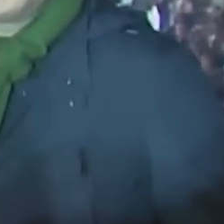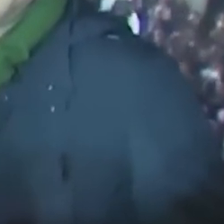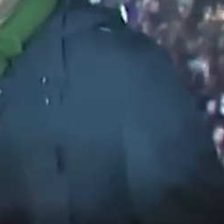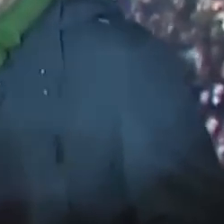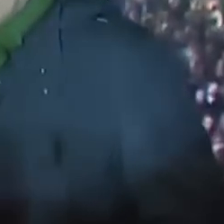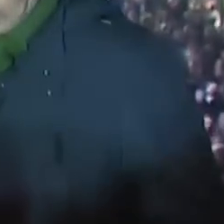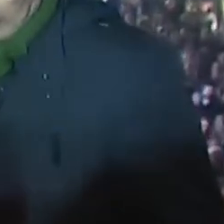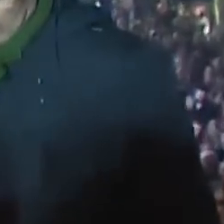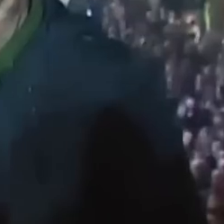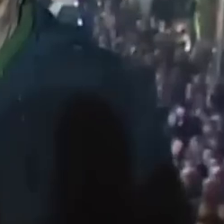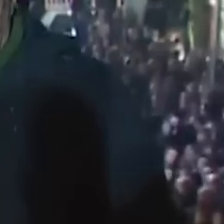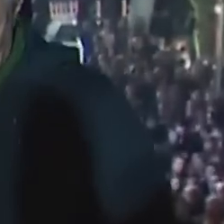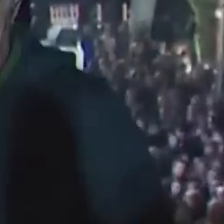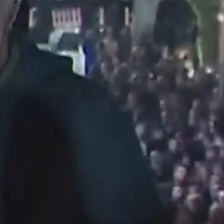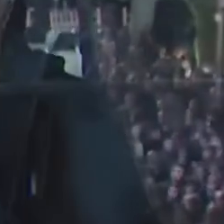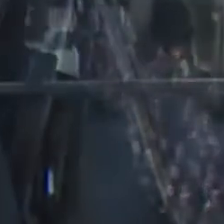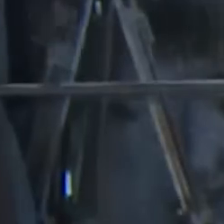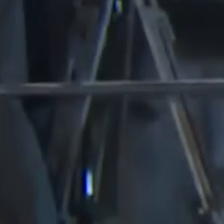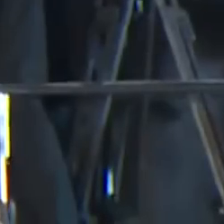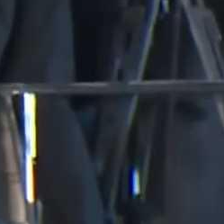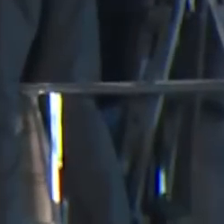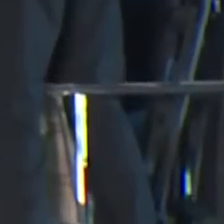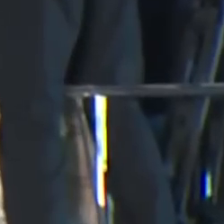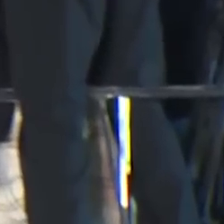Uzaktan seni düşünür